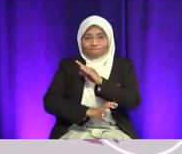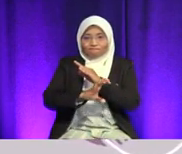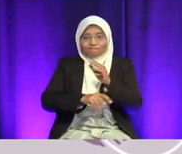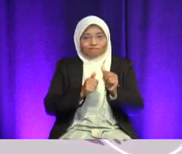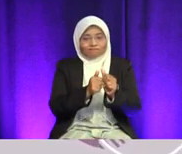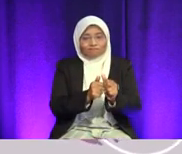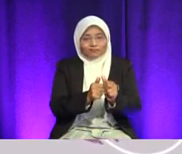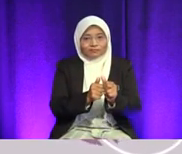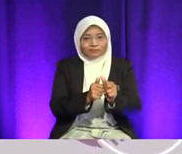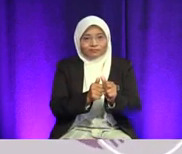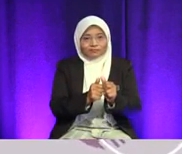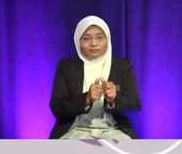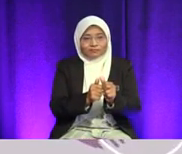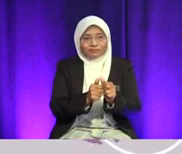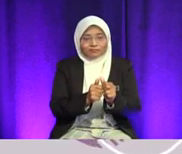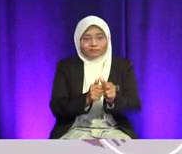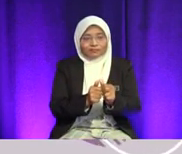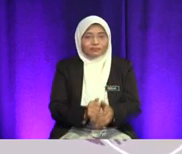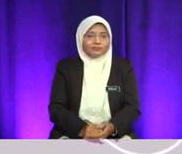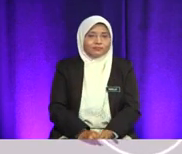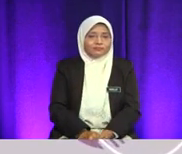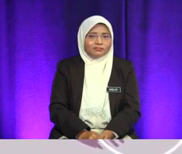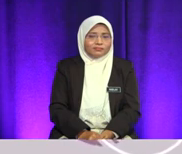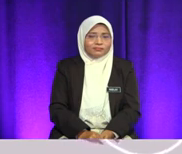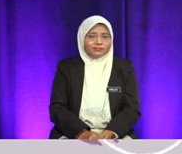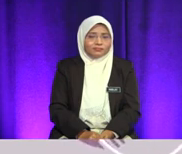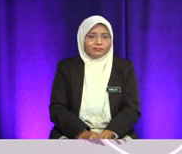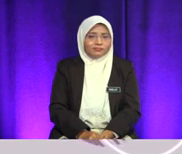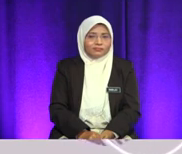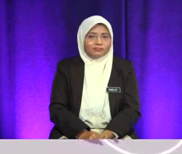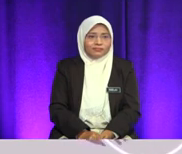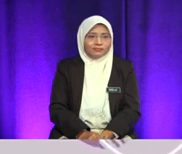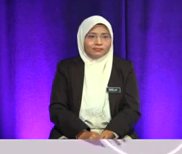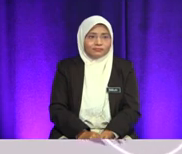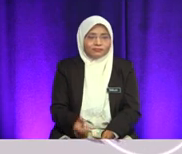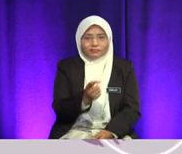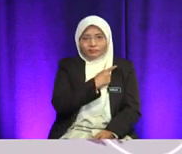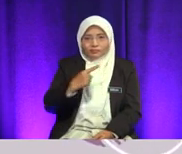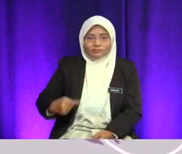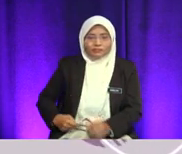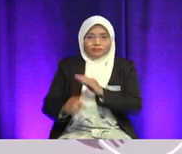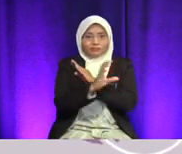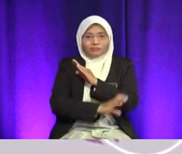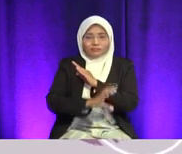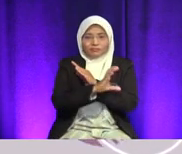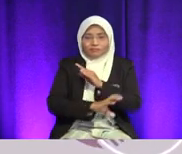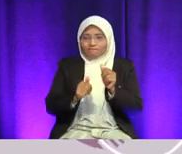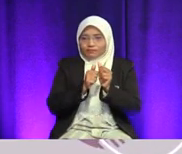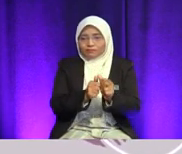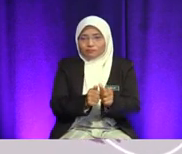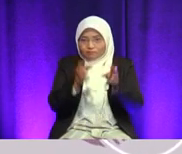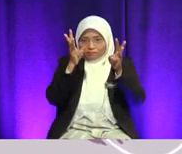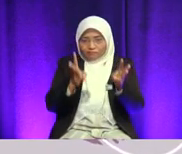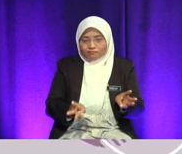bersatu buktikan kedaulatan negara bergantung kepada warganya yang bersatu kalian yang mengamalkan sifat